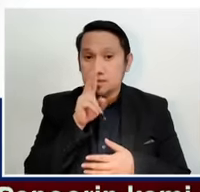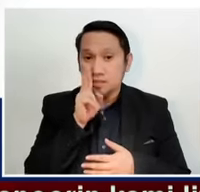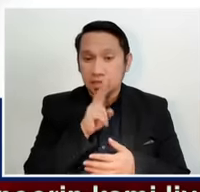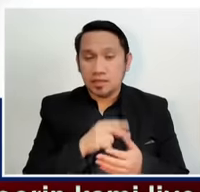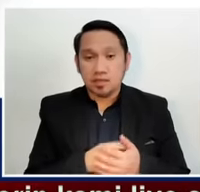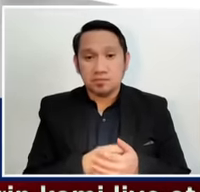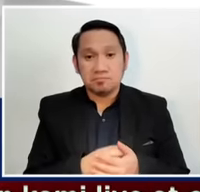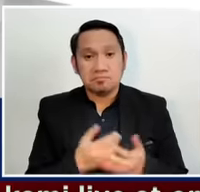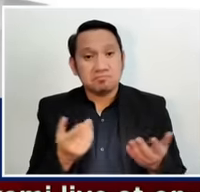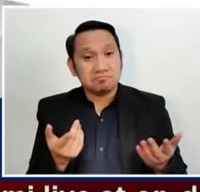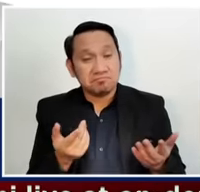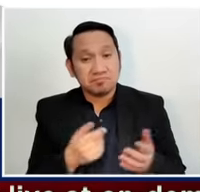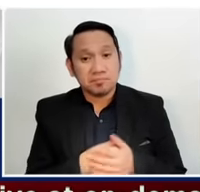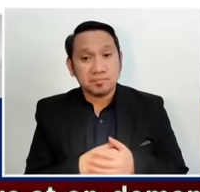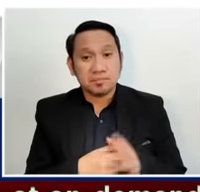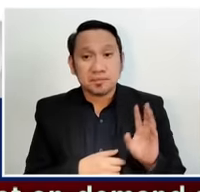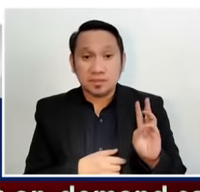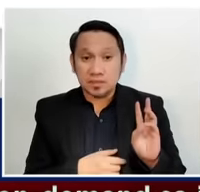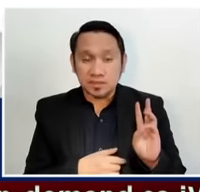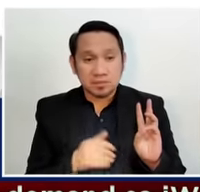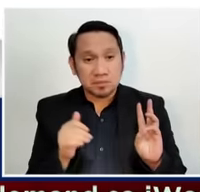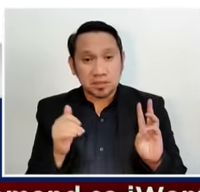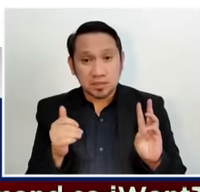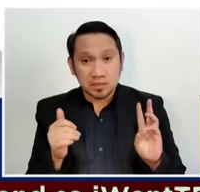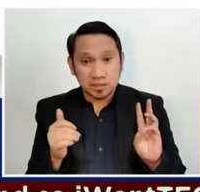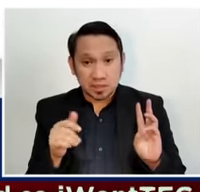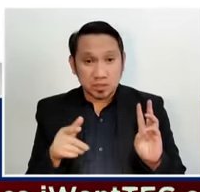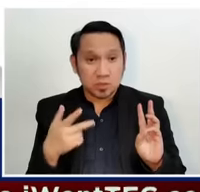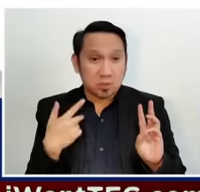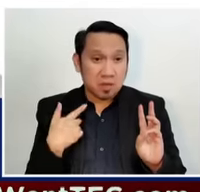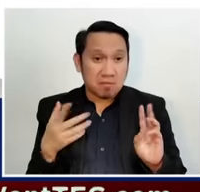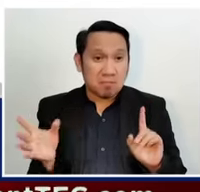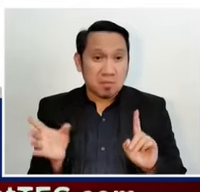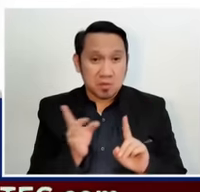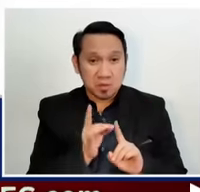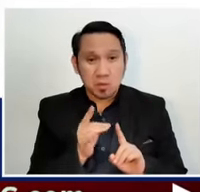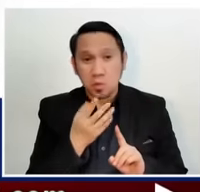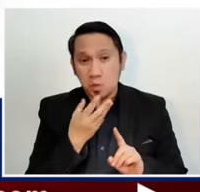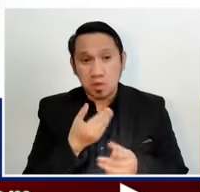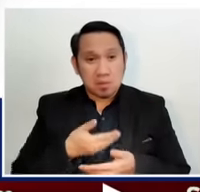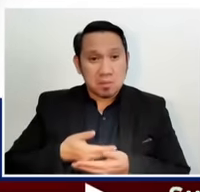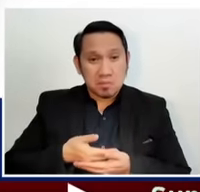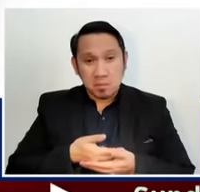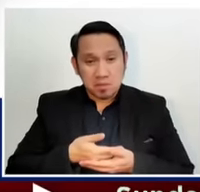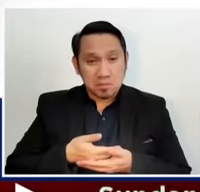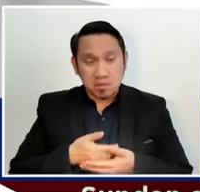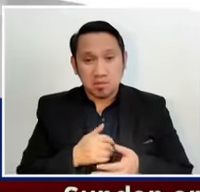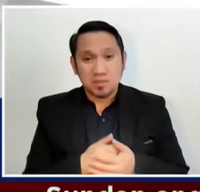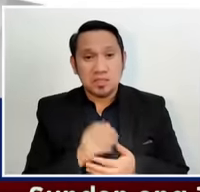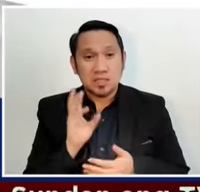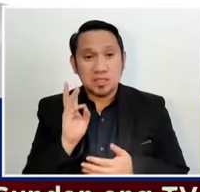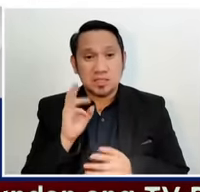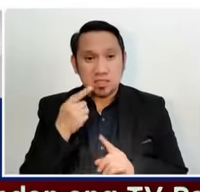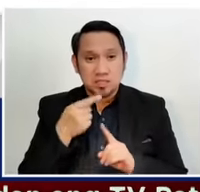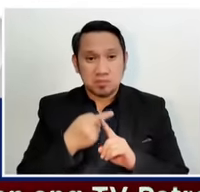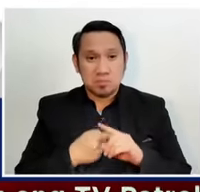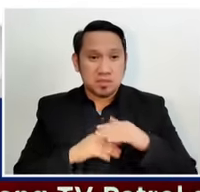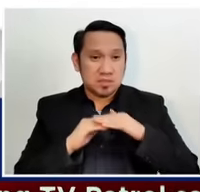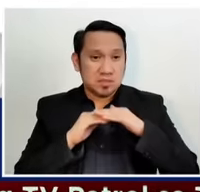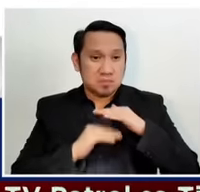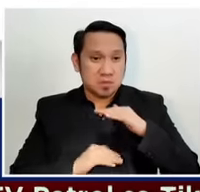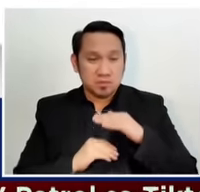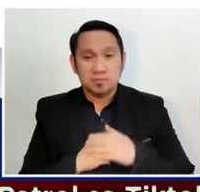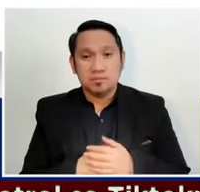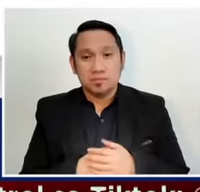sa datos na 6 sa bawat 10 mga nagkakasakit ay mga sanggol na nasa 6 na buwan pababa. 7 rin sa